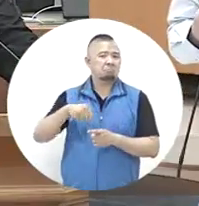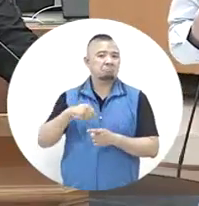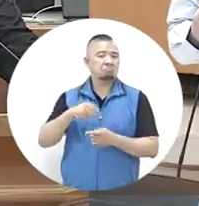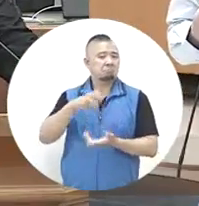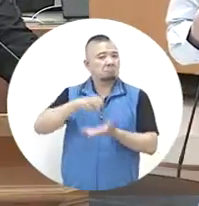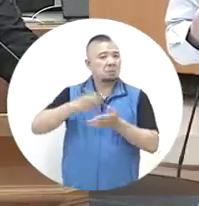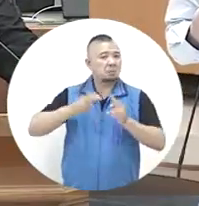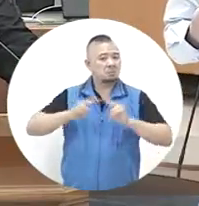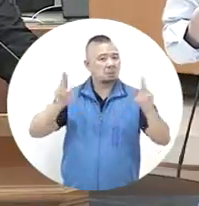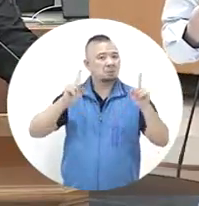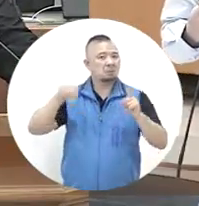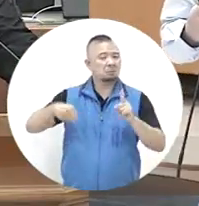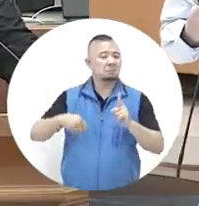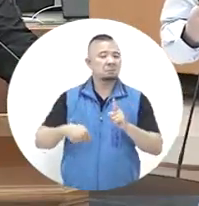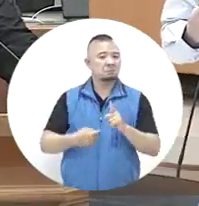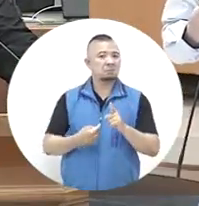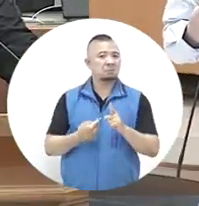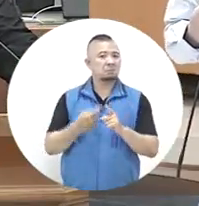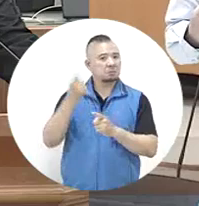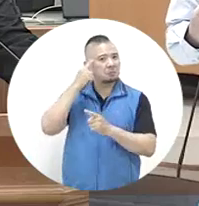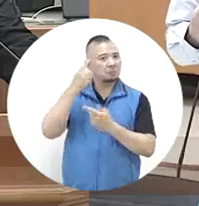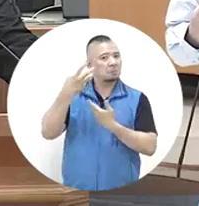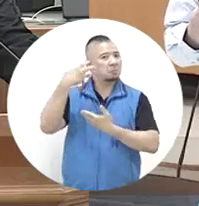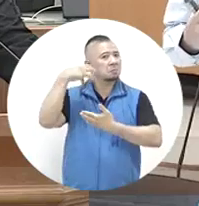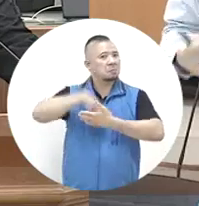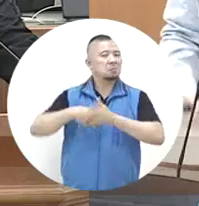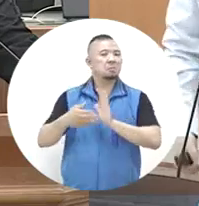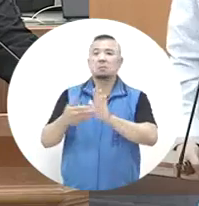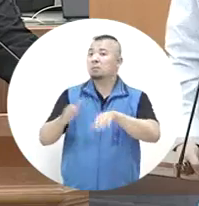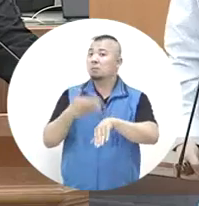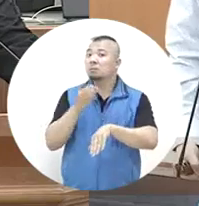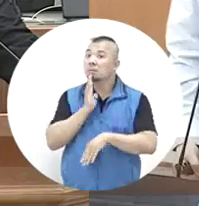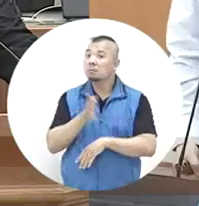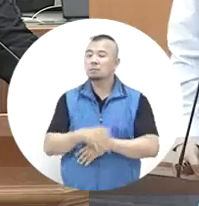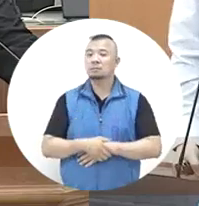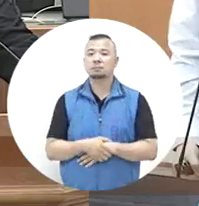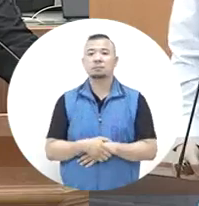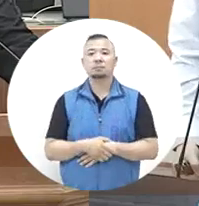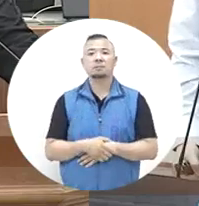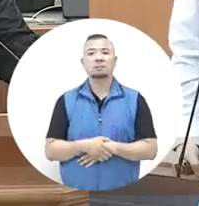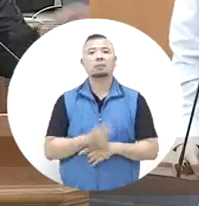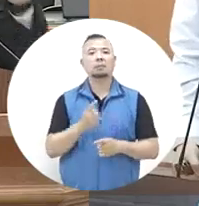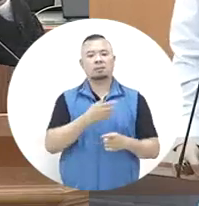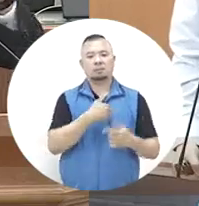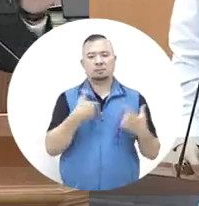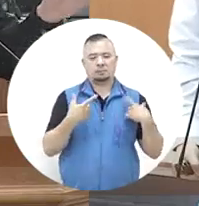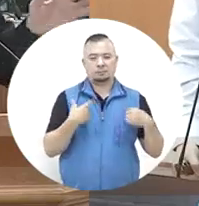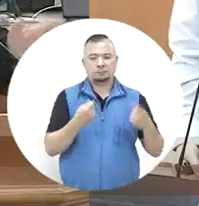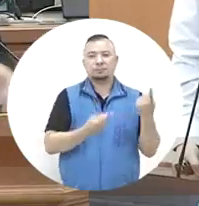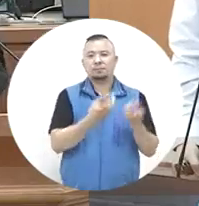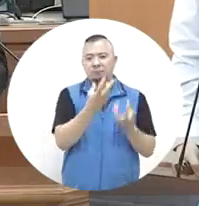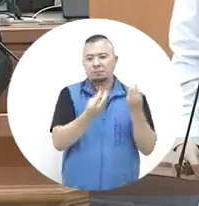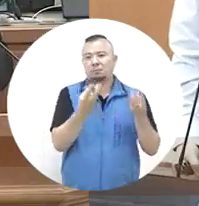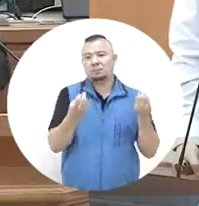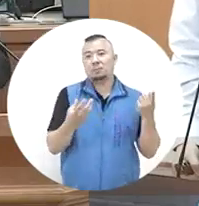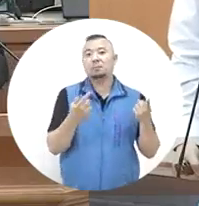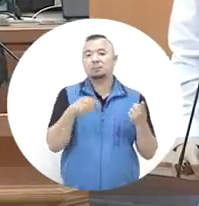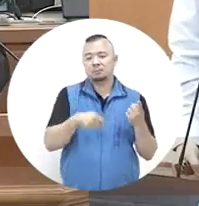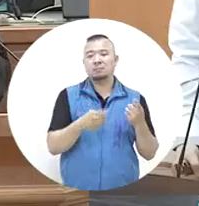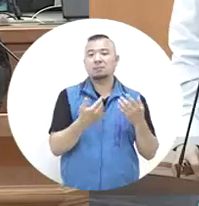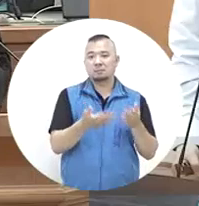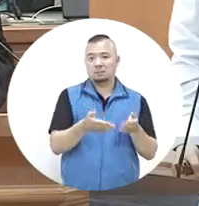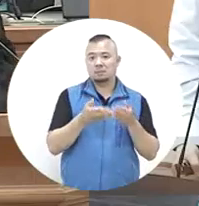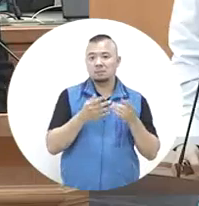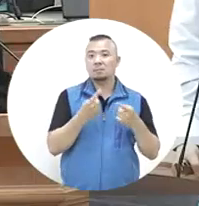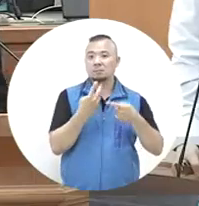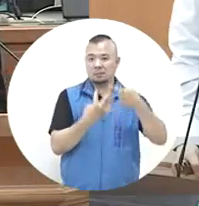我可不可以这样讲？ 能源的配比每一个都很重要，那在整个配比的方向上，最重要